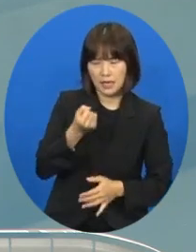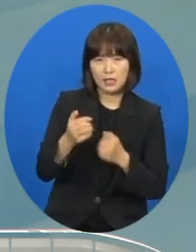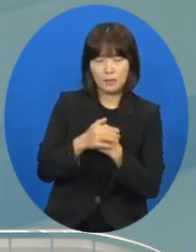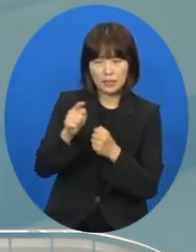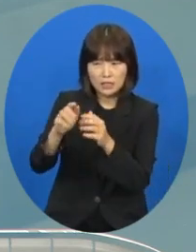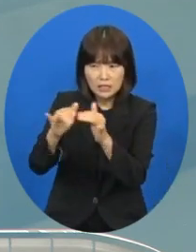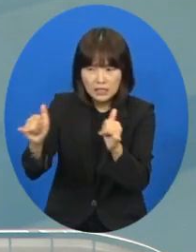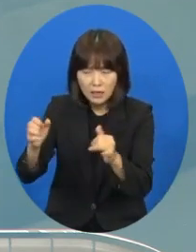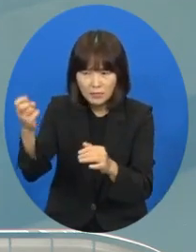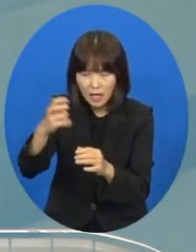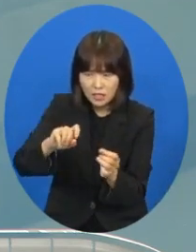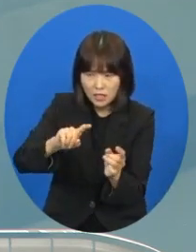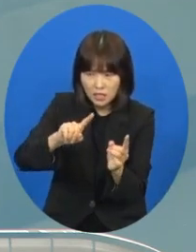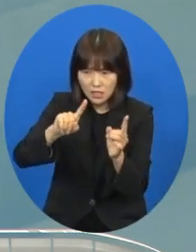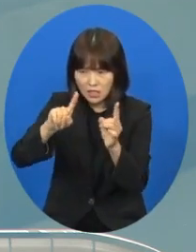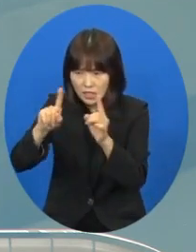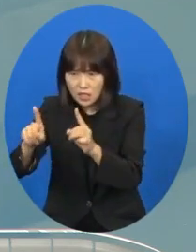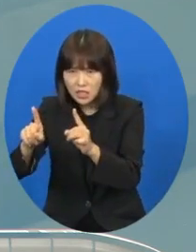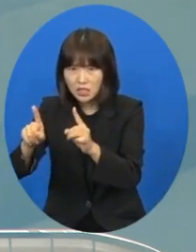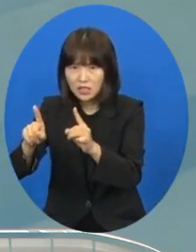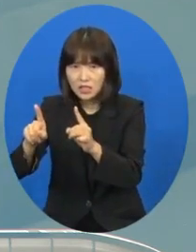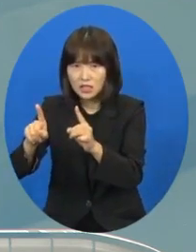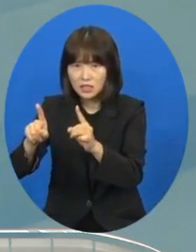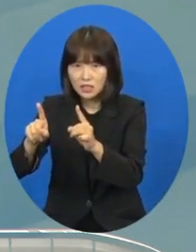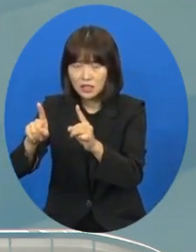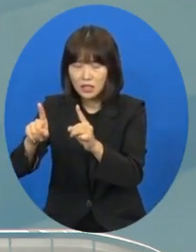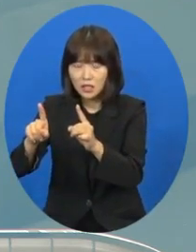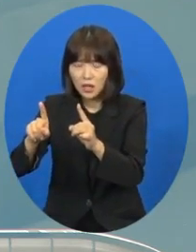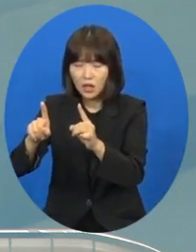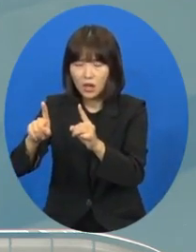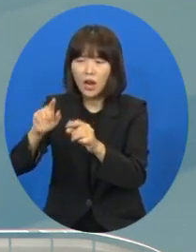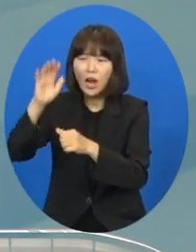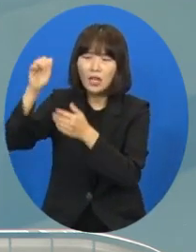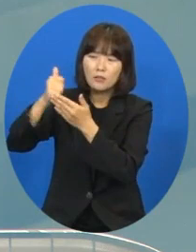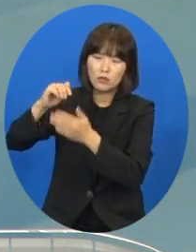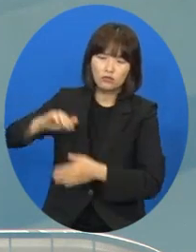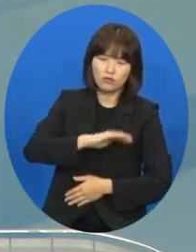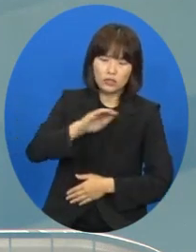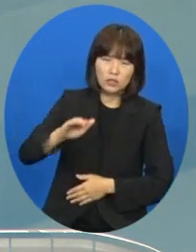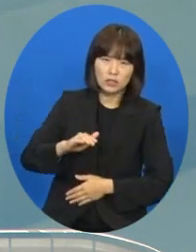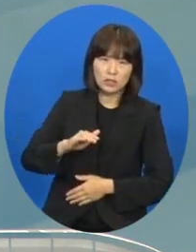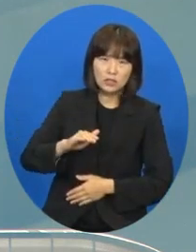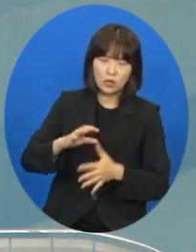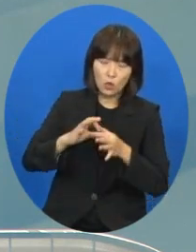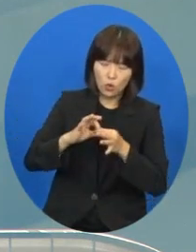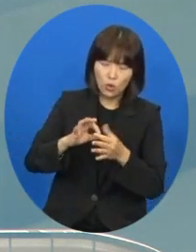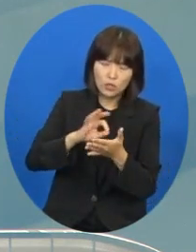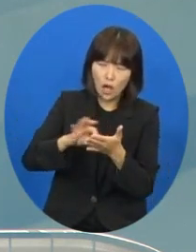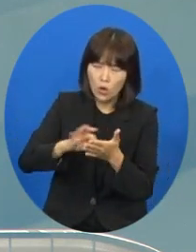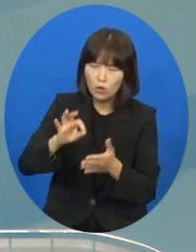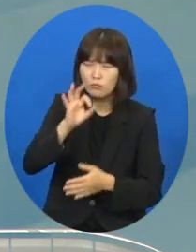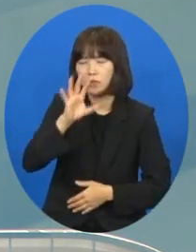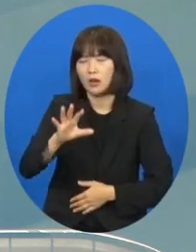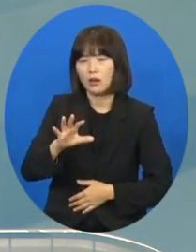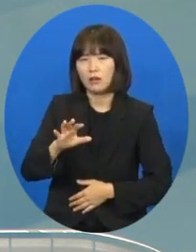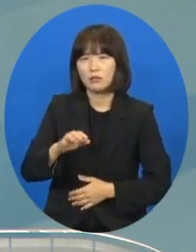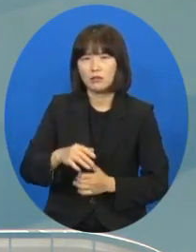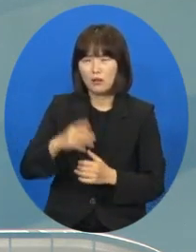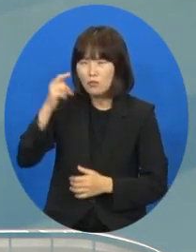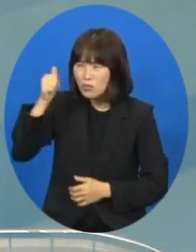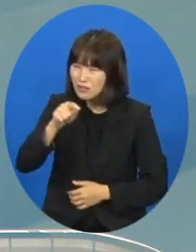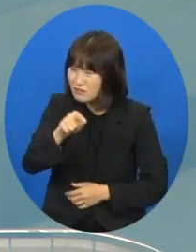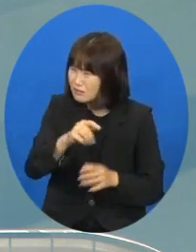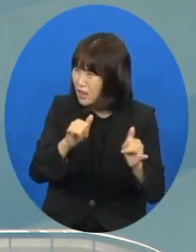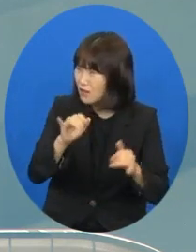사람을 다시 일으킬 수 있는 도구로 하나님이 우리를 쓰시지 못하는 거예요. 목사님, 그 사람 안 됩니다. 아,